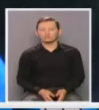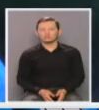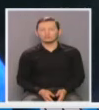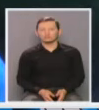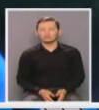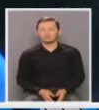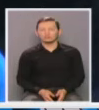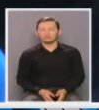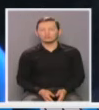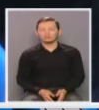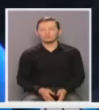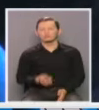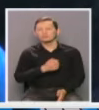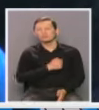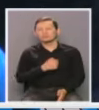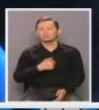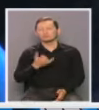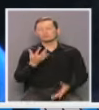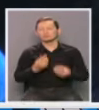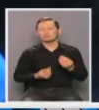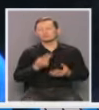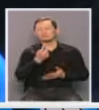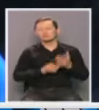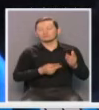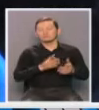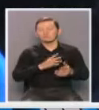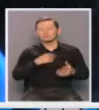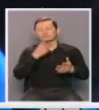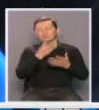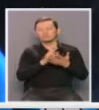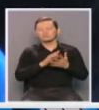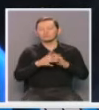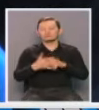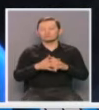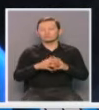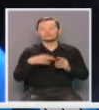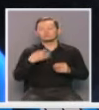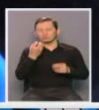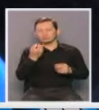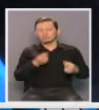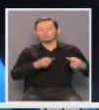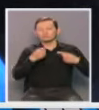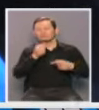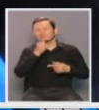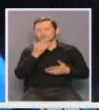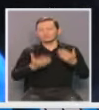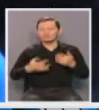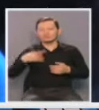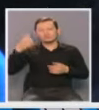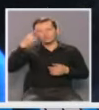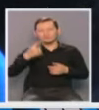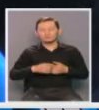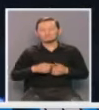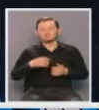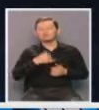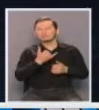Асхатом. Өкінішке орай, мен бүгін қарсыласымнан ұтылып қалдым. Бұл белдесу әрине соңы емес. Әлі де алға қарай кездессеміз деген ойдамын. Мен